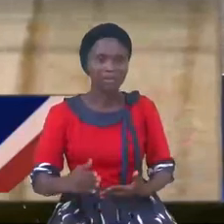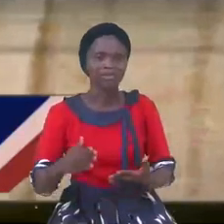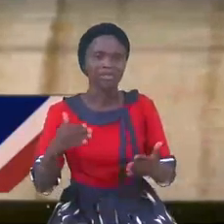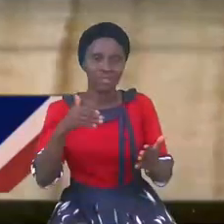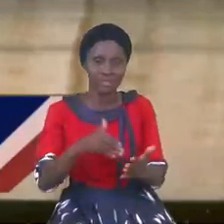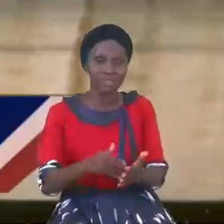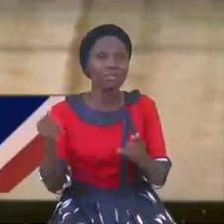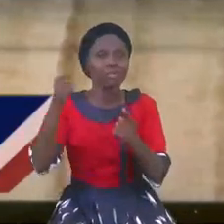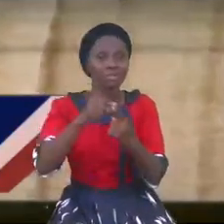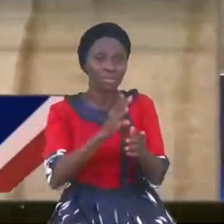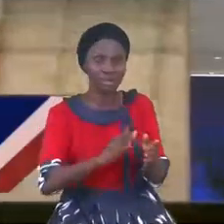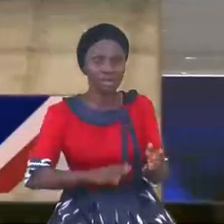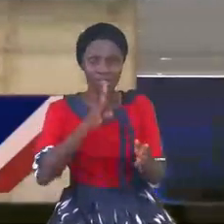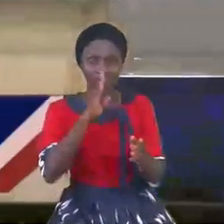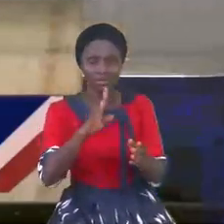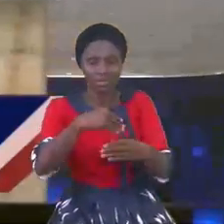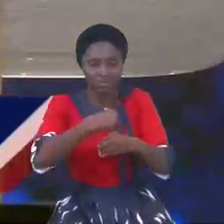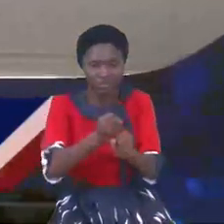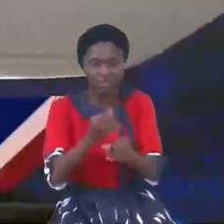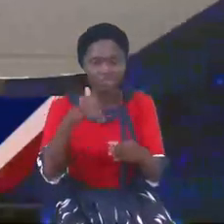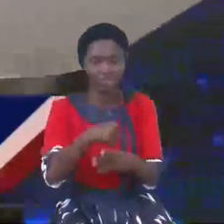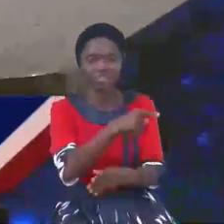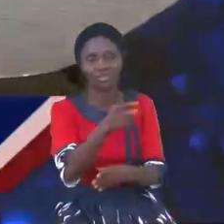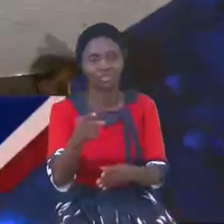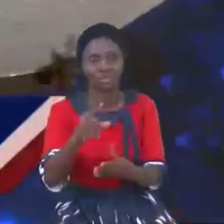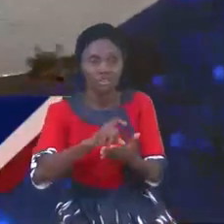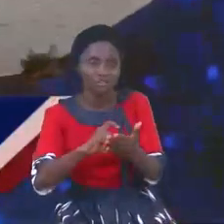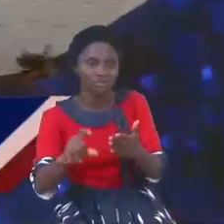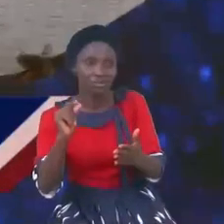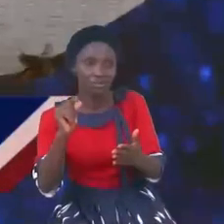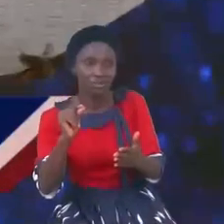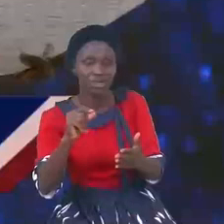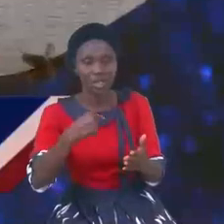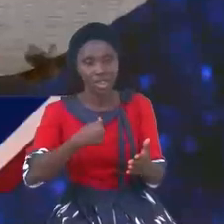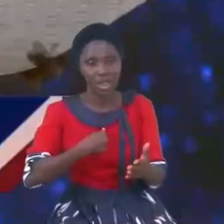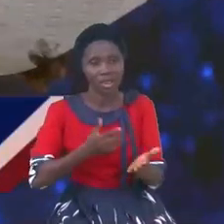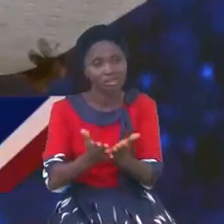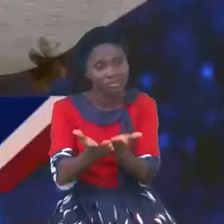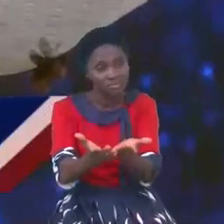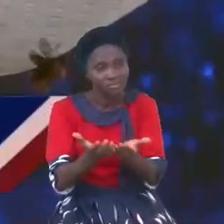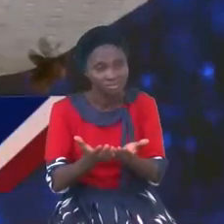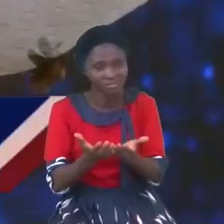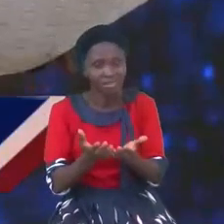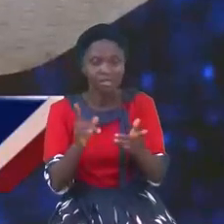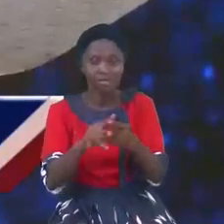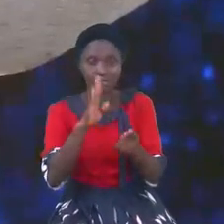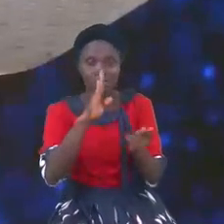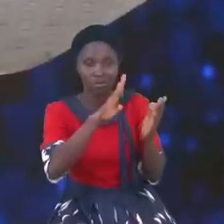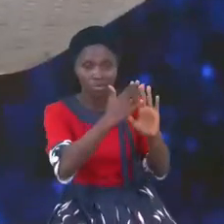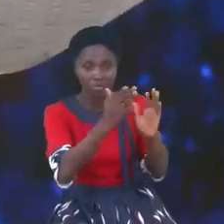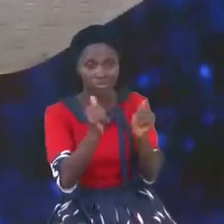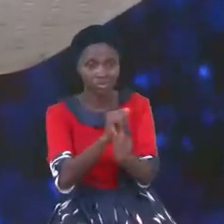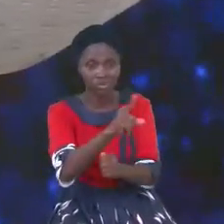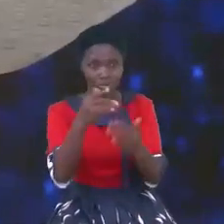soit formé en vous. Verset 20. Je voudrais être maintenant auprès de vous et changer